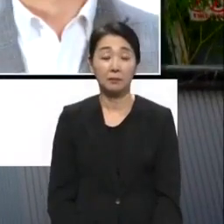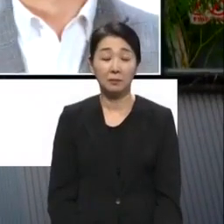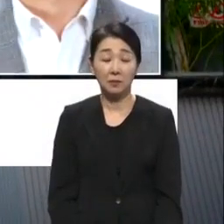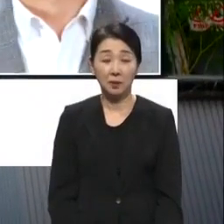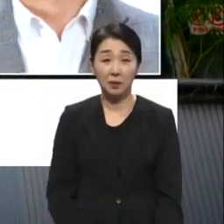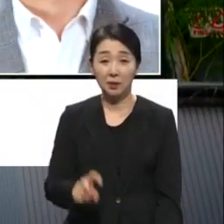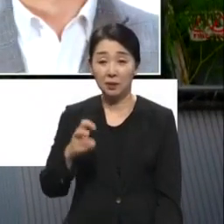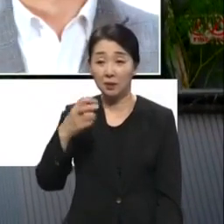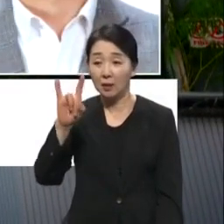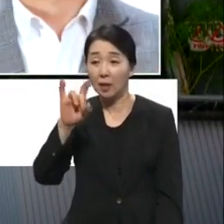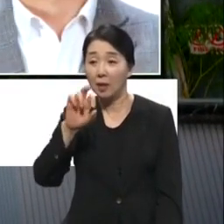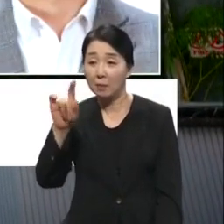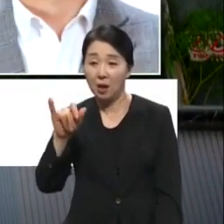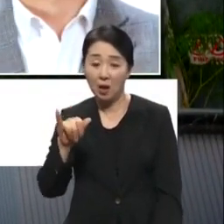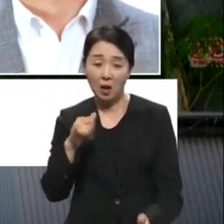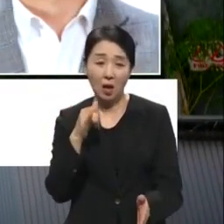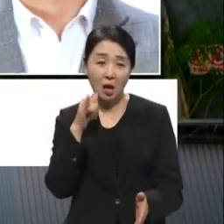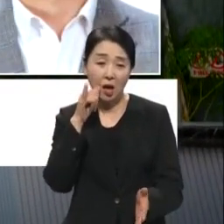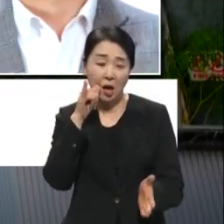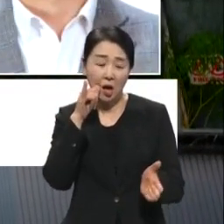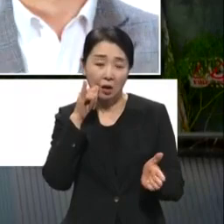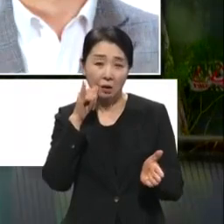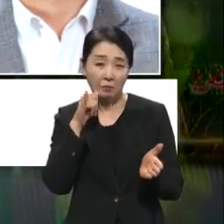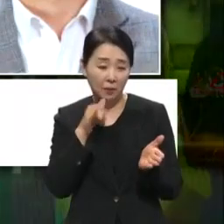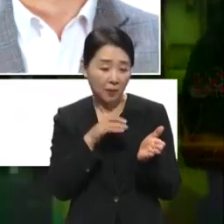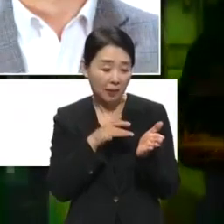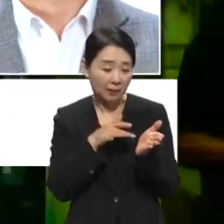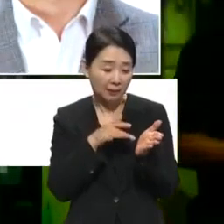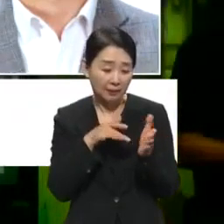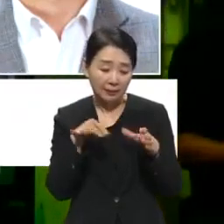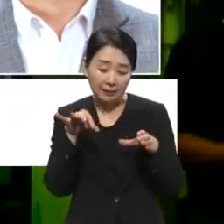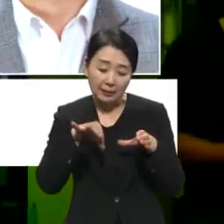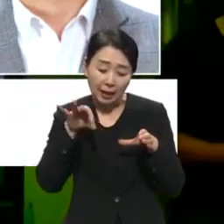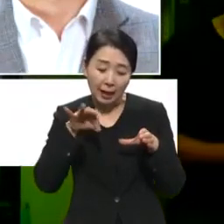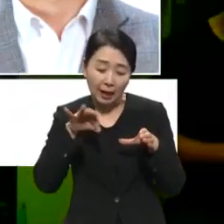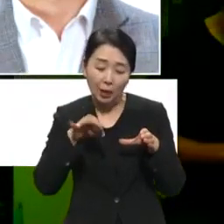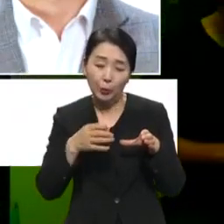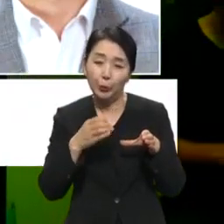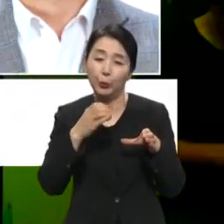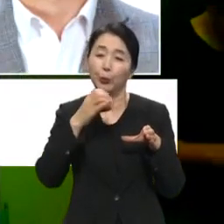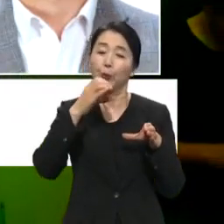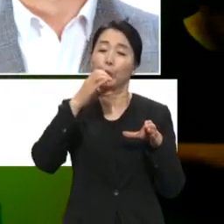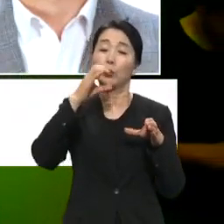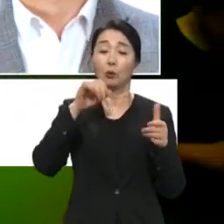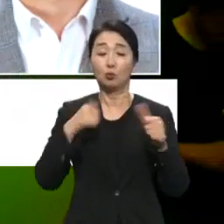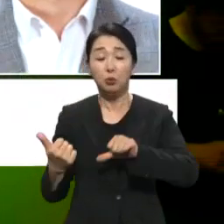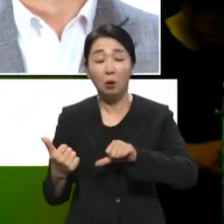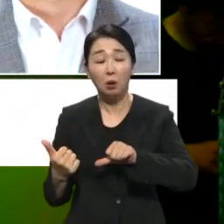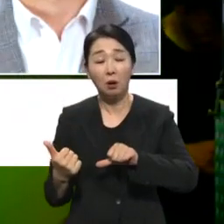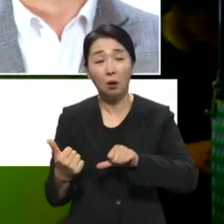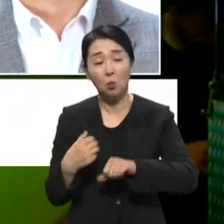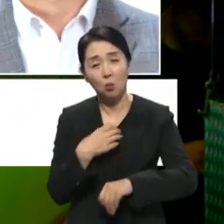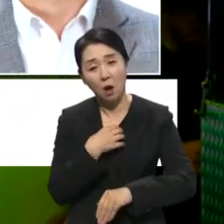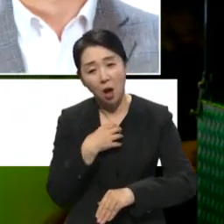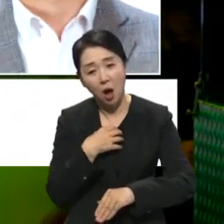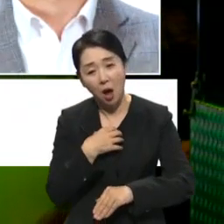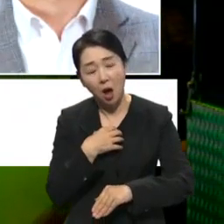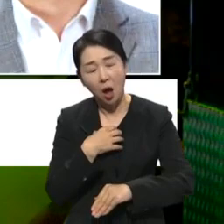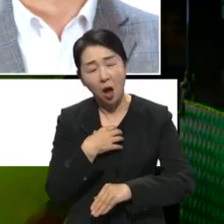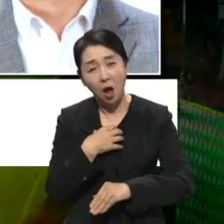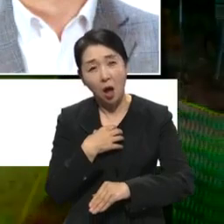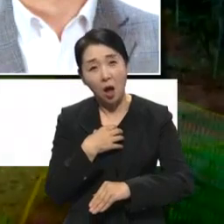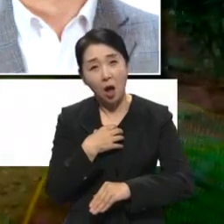성분 자체가 그렇게 한번 차에 넣어서 마셔 가지고 죽음에이를 정도로 독극물적인 성질을